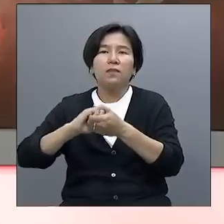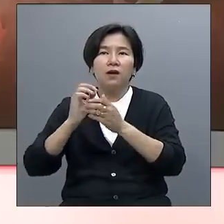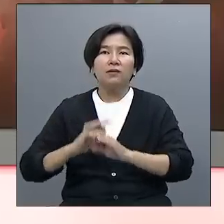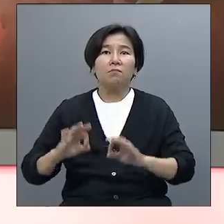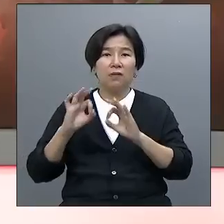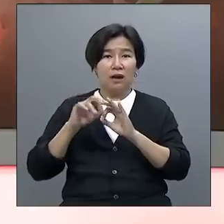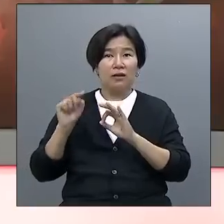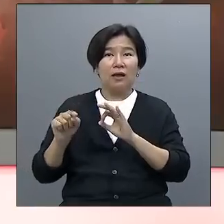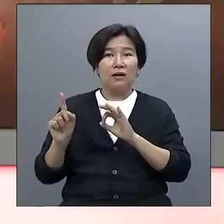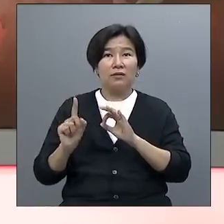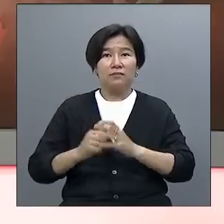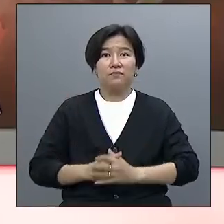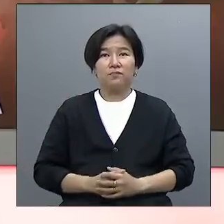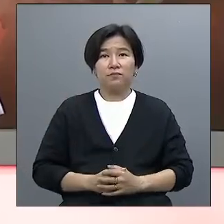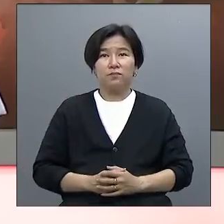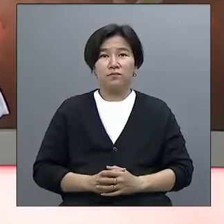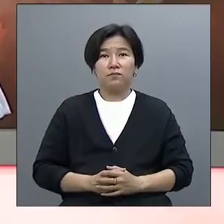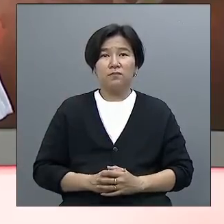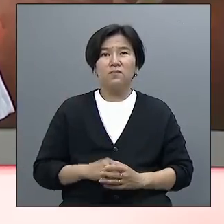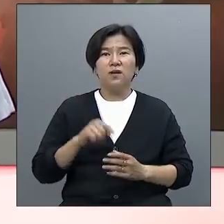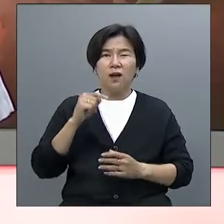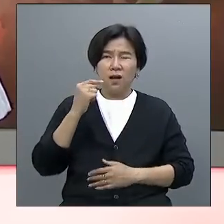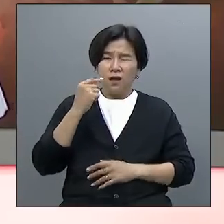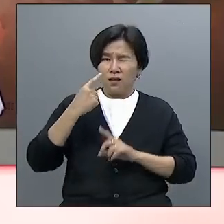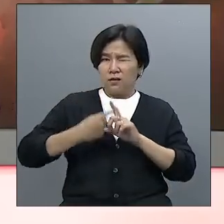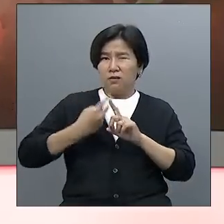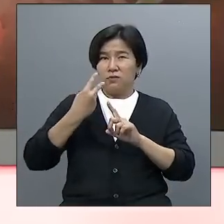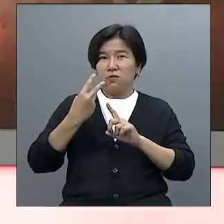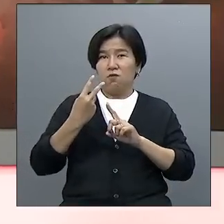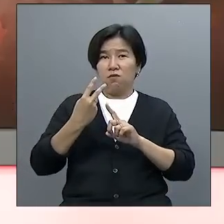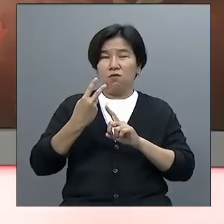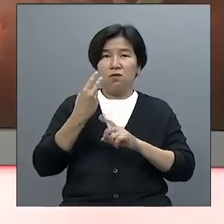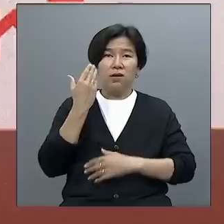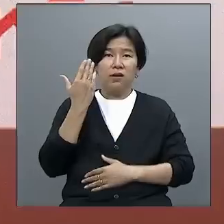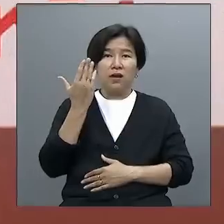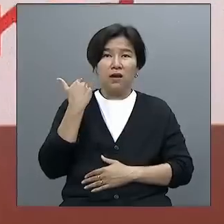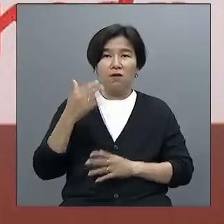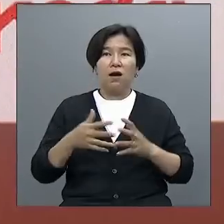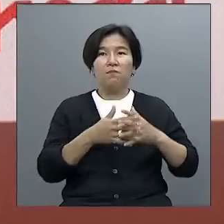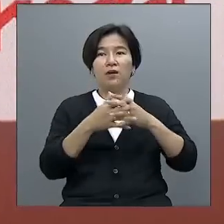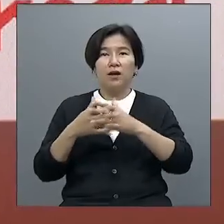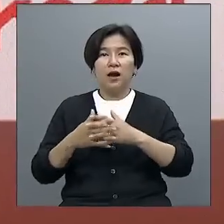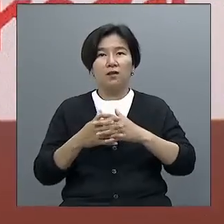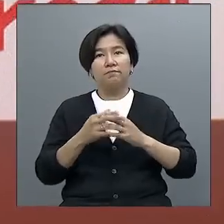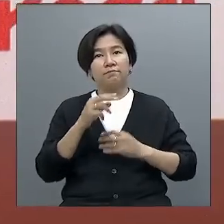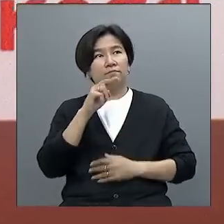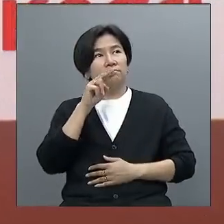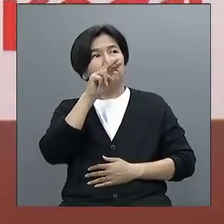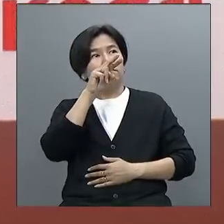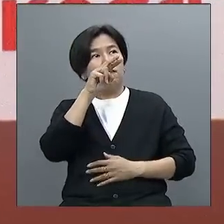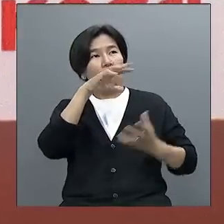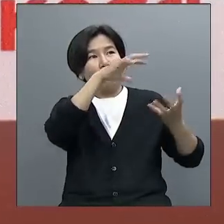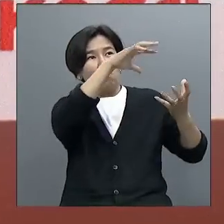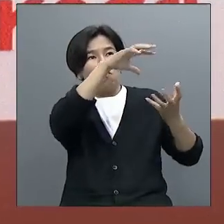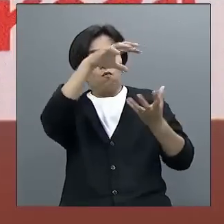ลงค่ะหลังจากเหตุการณ์นี้ค่ะบอลลูนค่ะช่วงต้นเดือนกุมภาพันธ์ที่ผ่านมาสหรัฐพบบอลลูนนะคะซึ่งระบุว่าเป็นบอลลูน